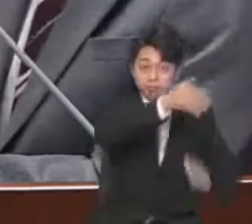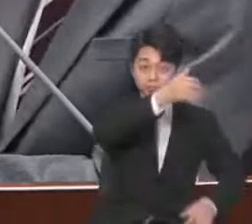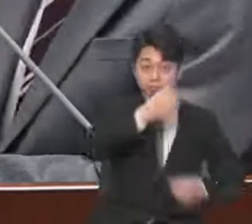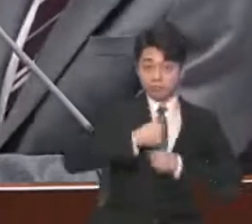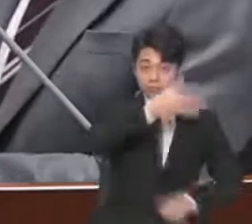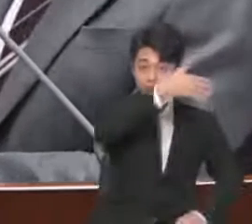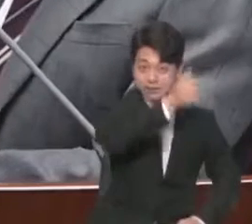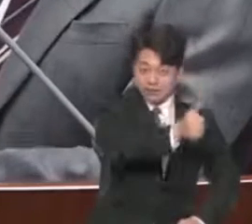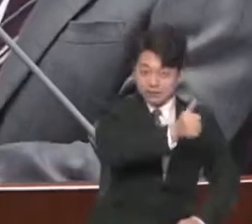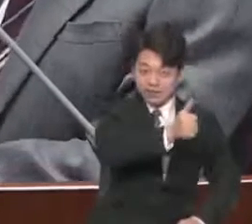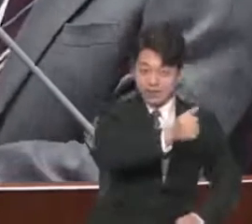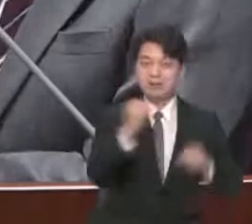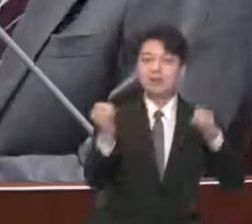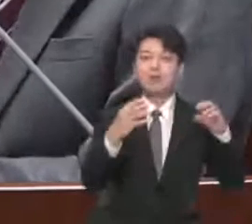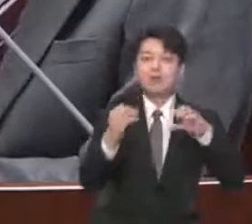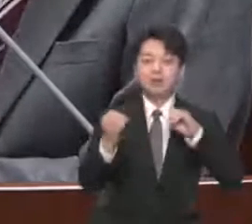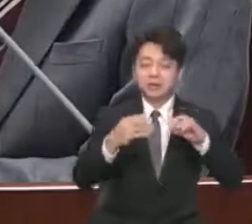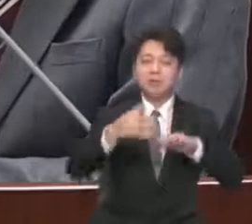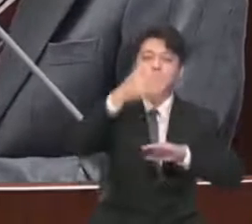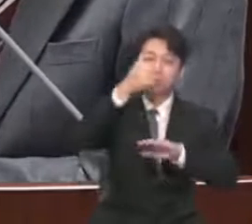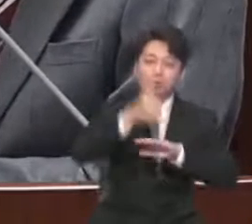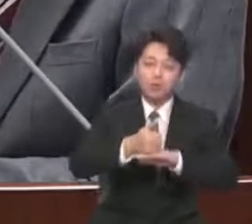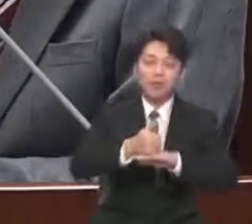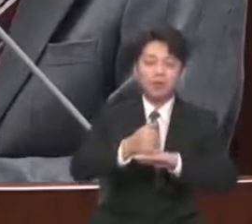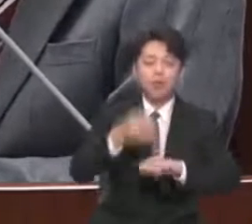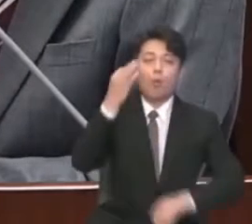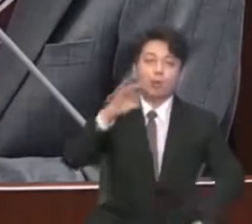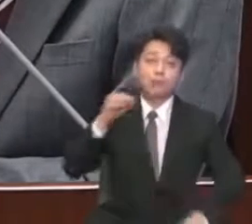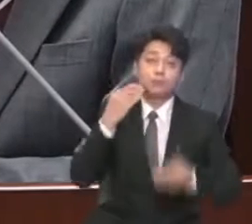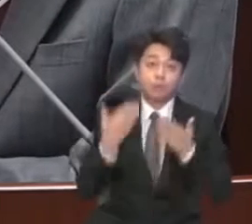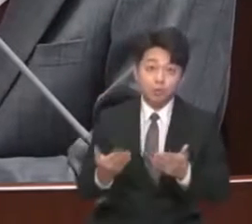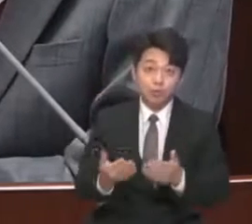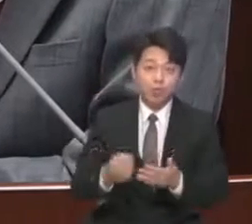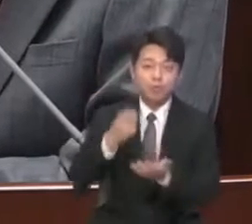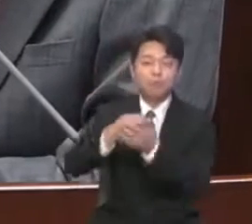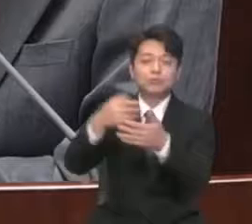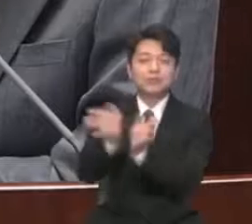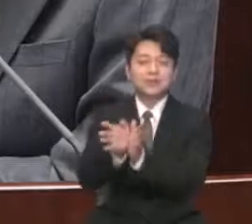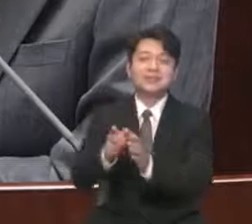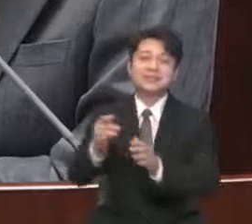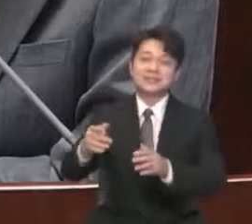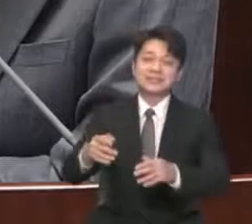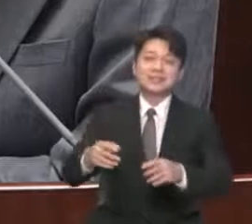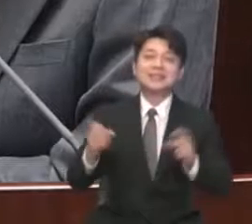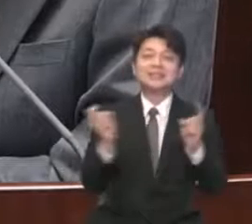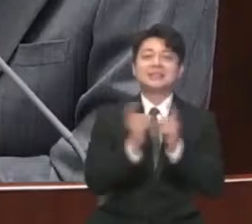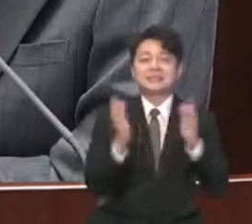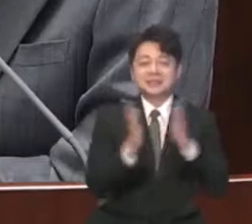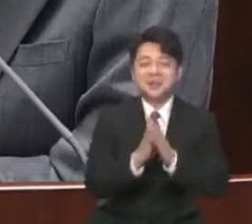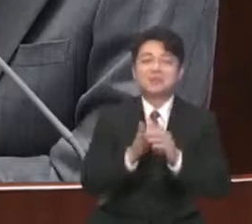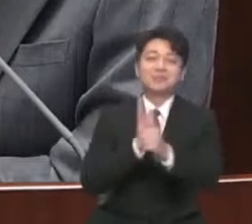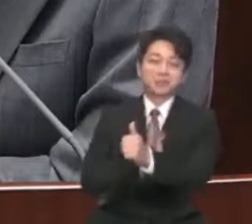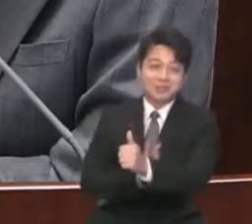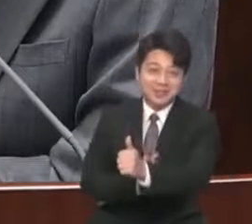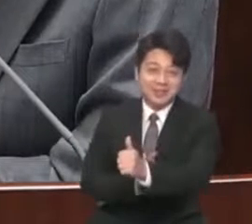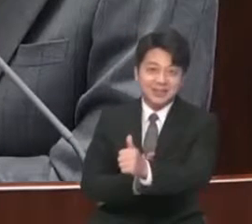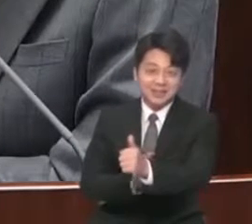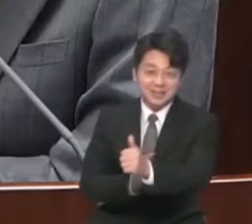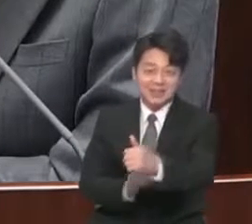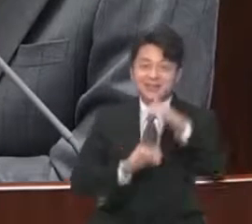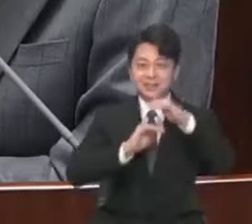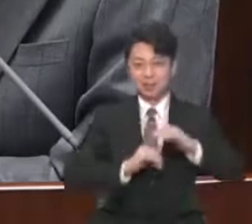없으니 다음부터는 지원반장에게 직접 물어봐주고 의문점을 해결해 나갔으면 좋겠다고 당부함. 국방부의 민원 사항에